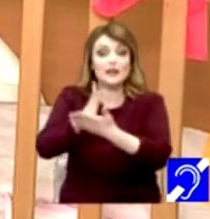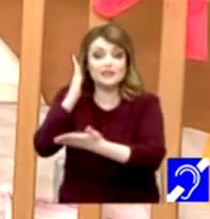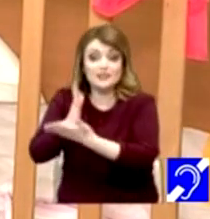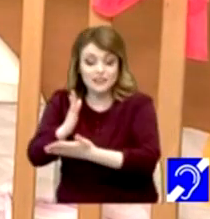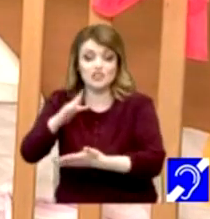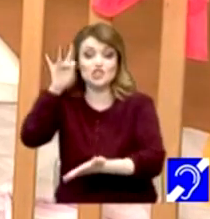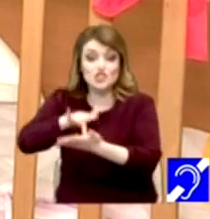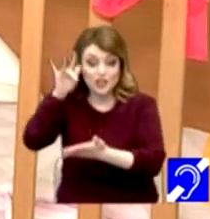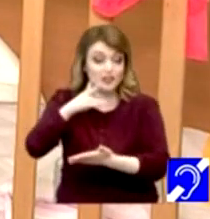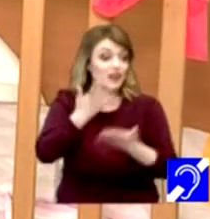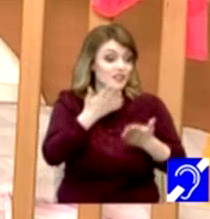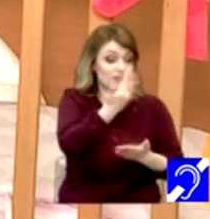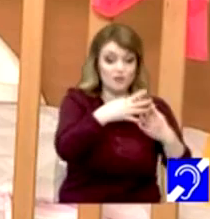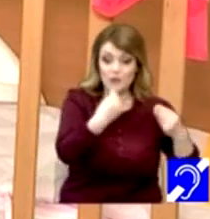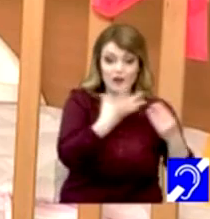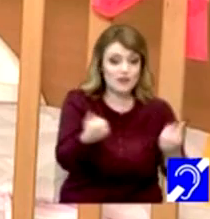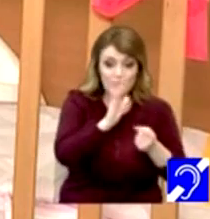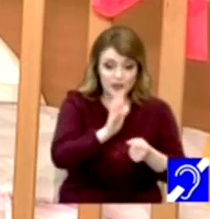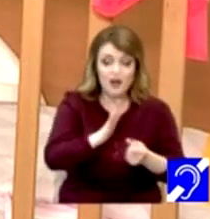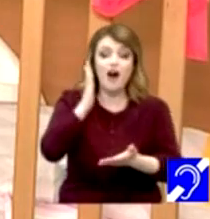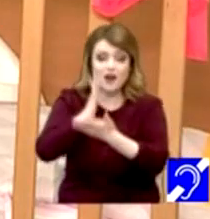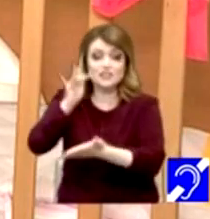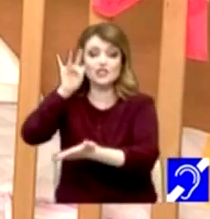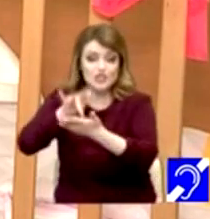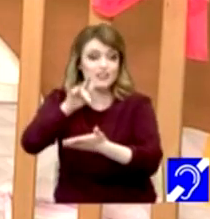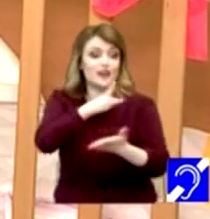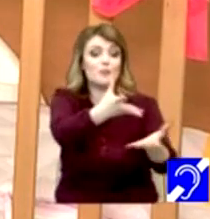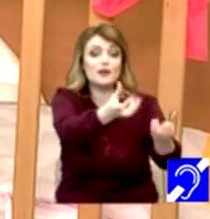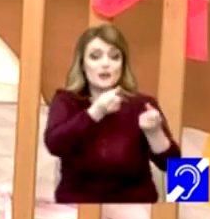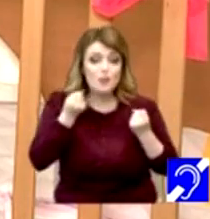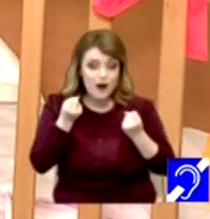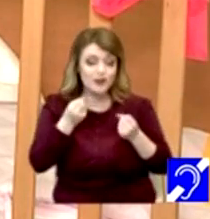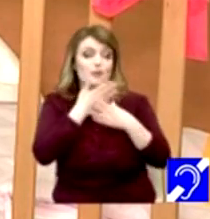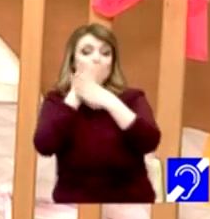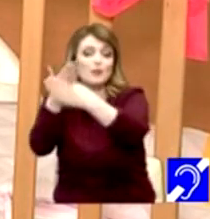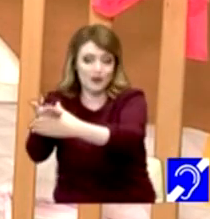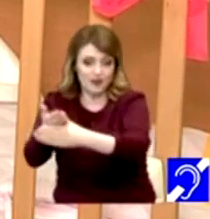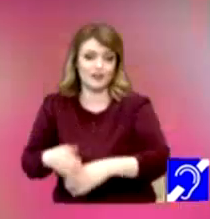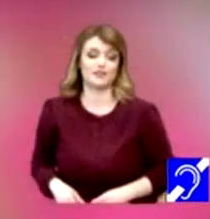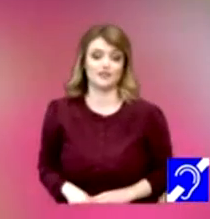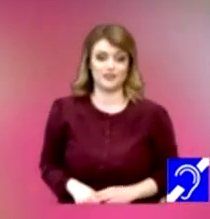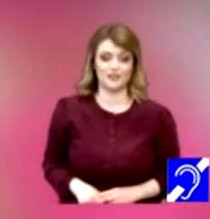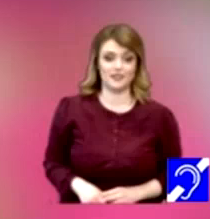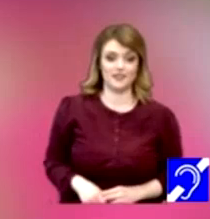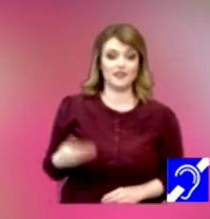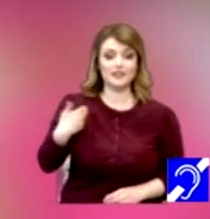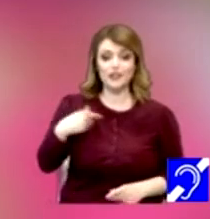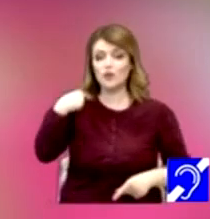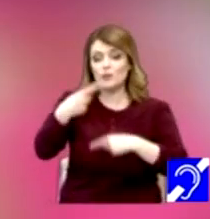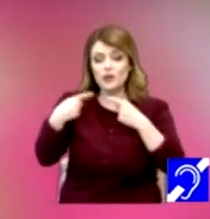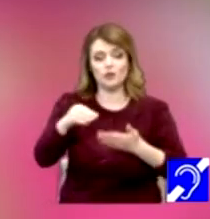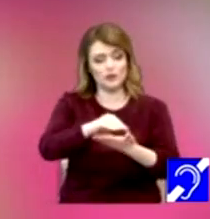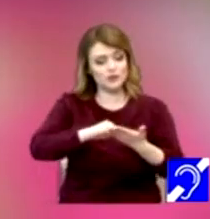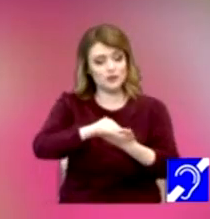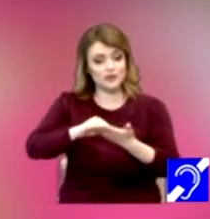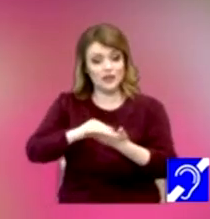să le ajute, inclusiv diaconia, care ele acceptă toate mamele care sunt în dificultate și le ajută. Eu mereu îmi repet că